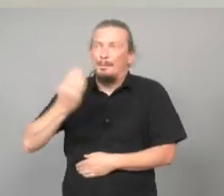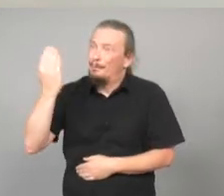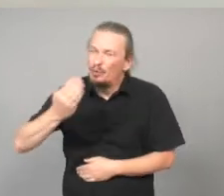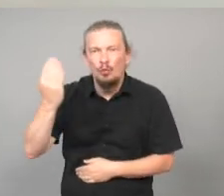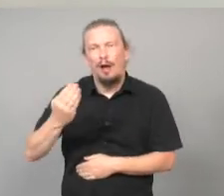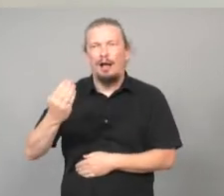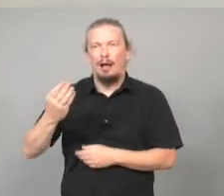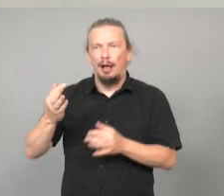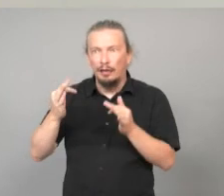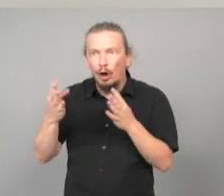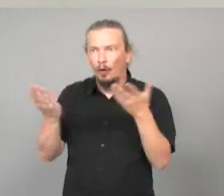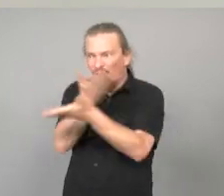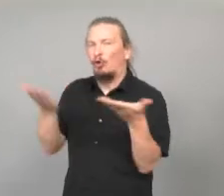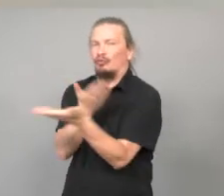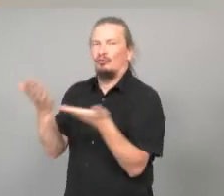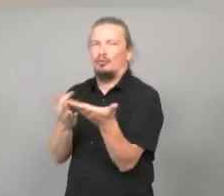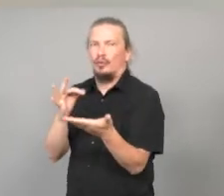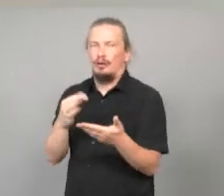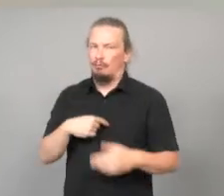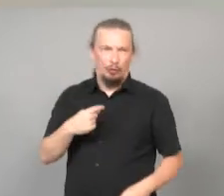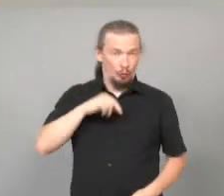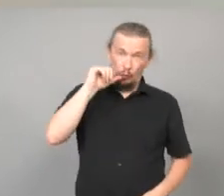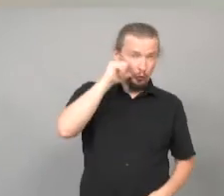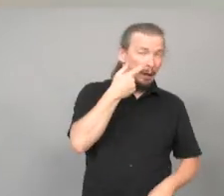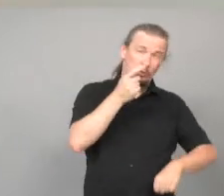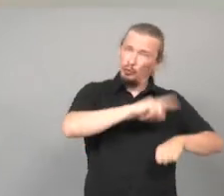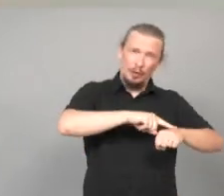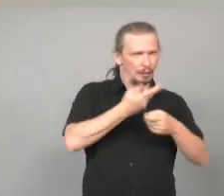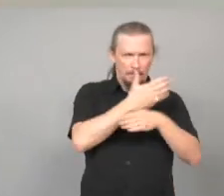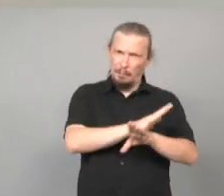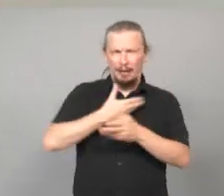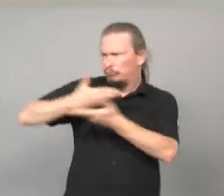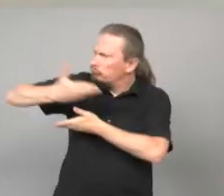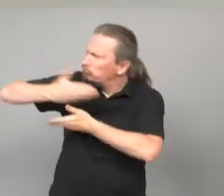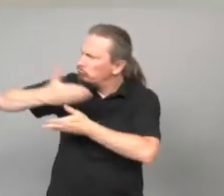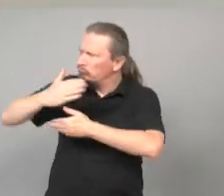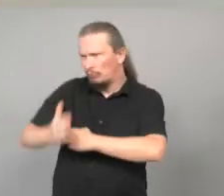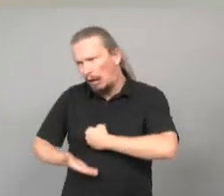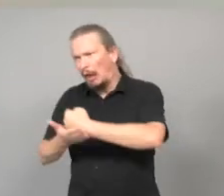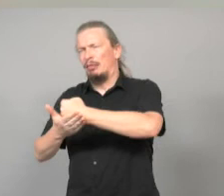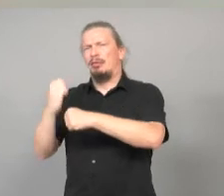les moyens d'échanger. Et dès demain, nous serons disponibles pour échanger avec ses membres, pour les appuyer